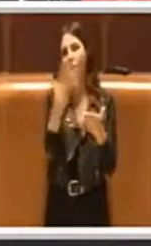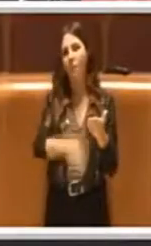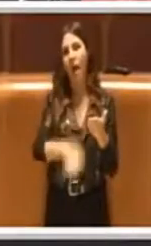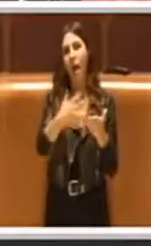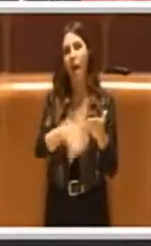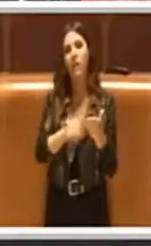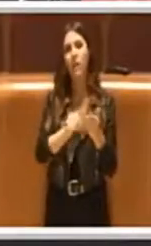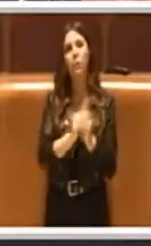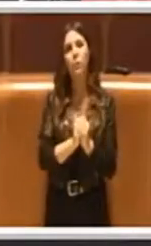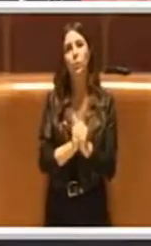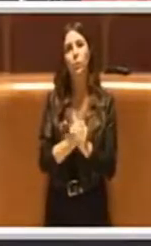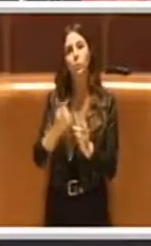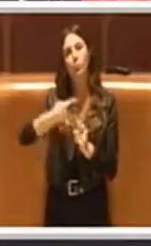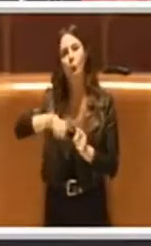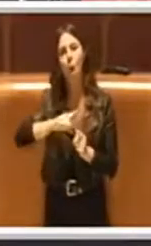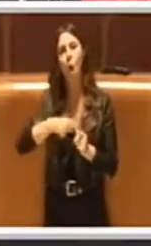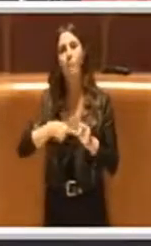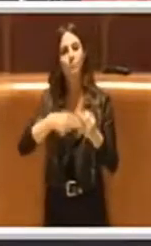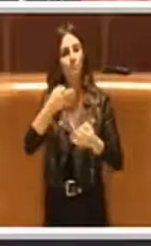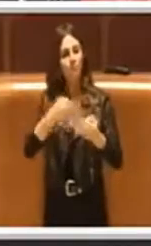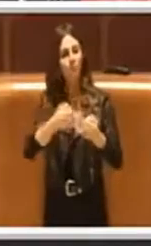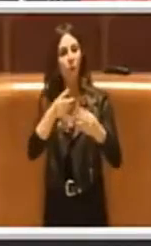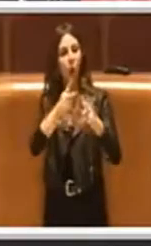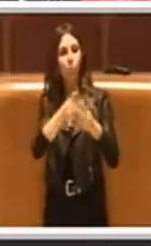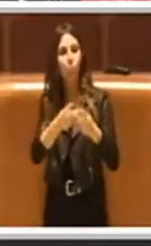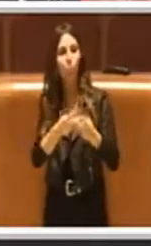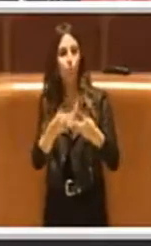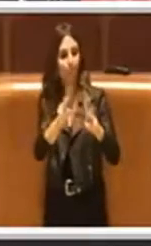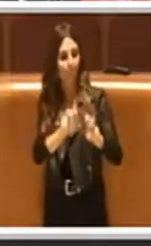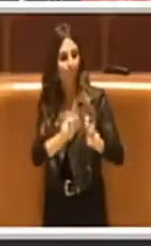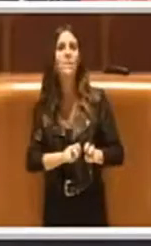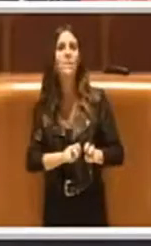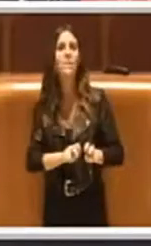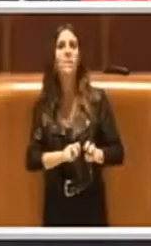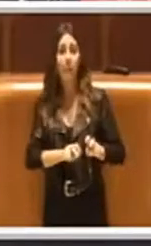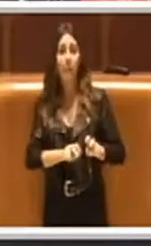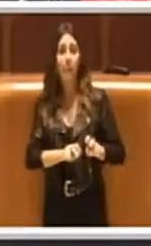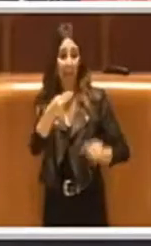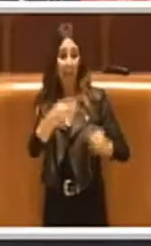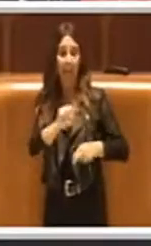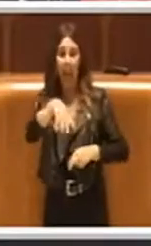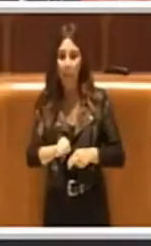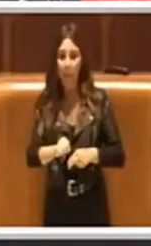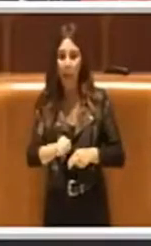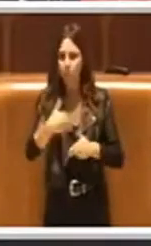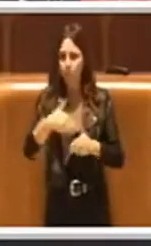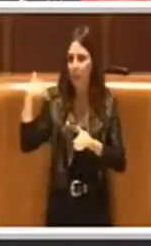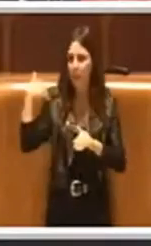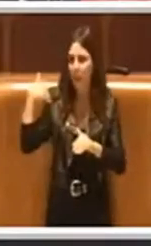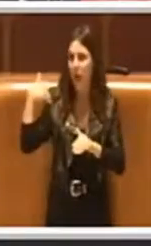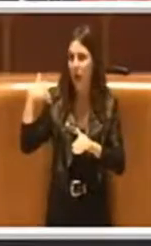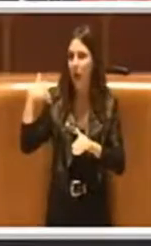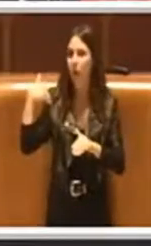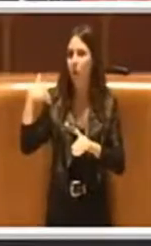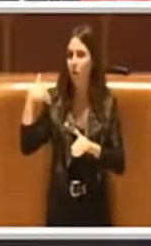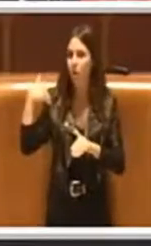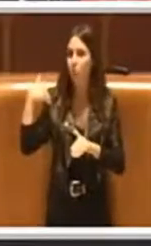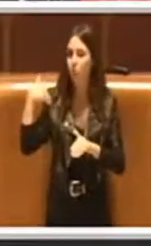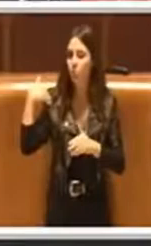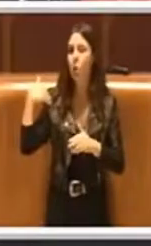la magistratura che sta indagando sui bilanci di hama degli anni passati ma stiamo parlando anche dalla dal